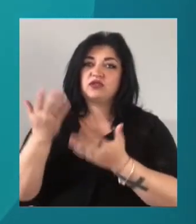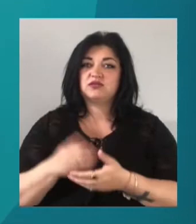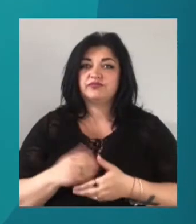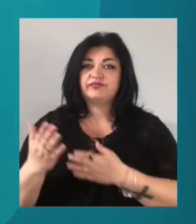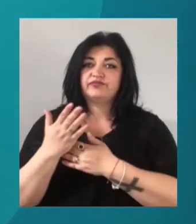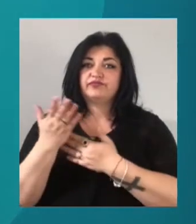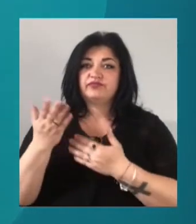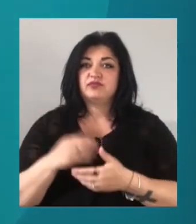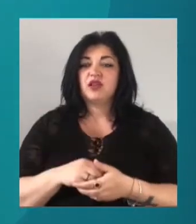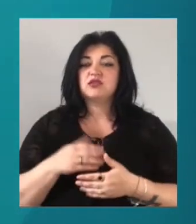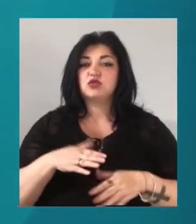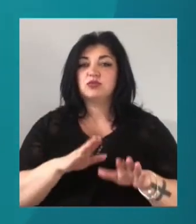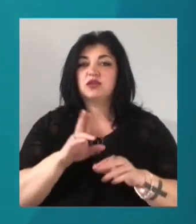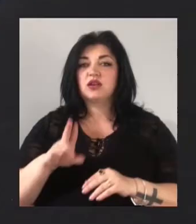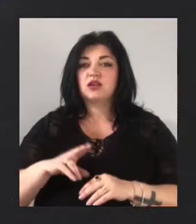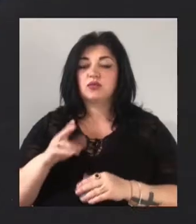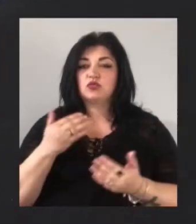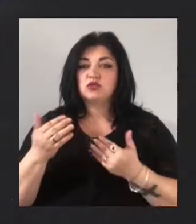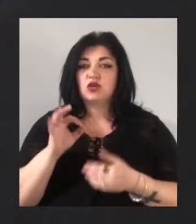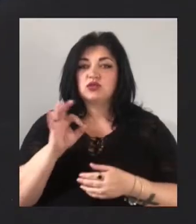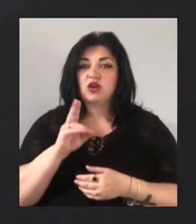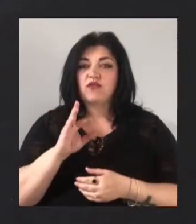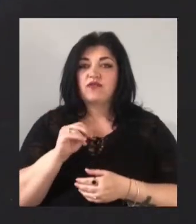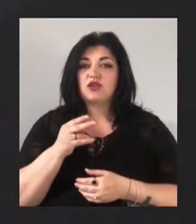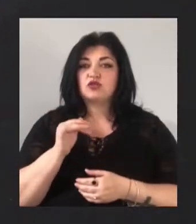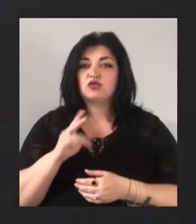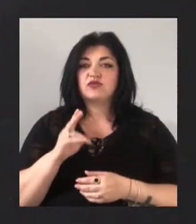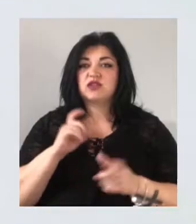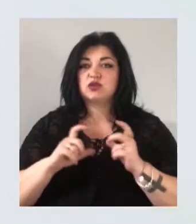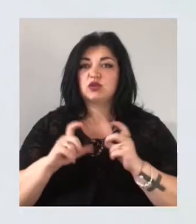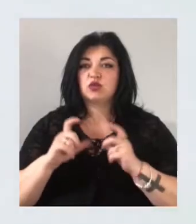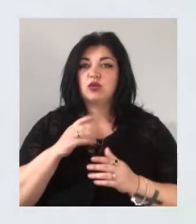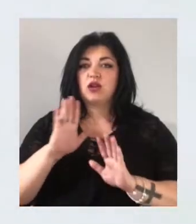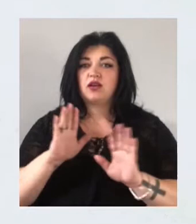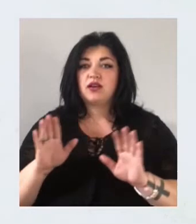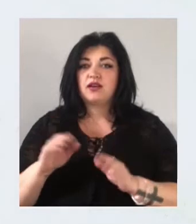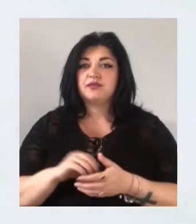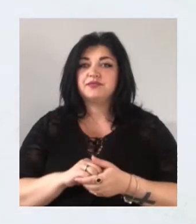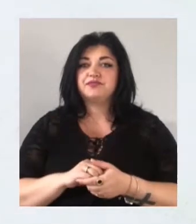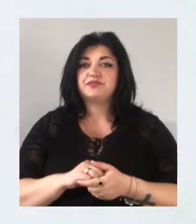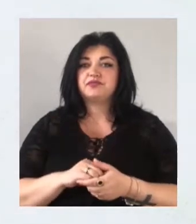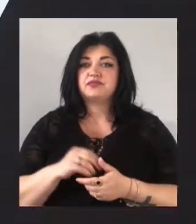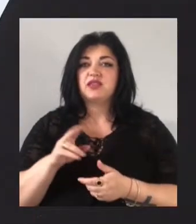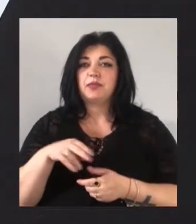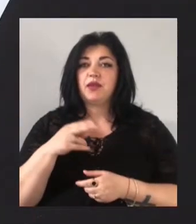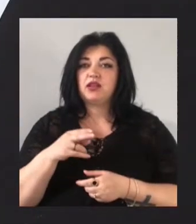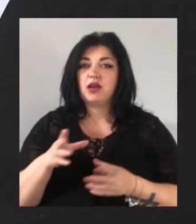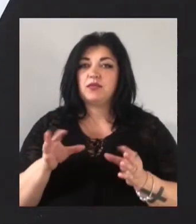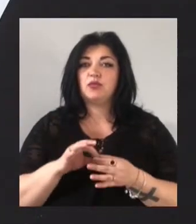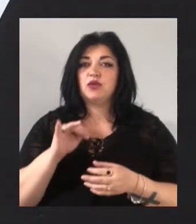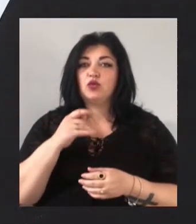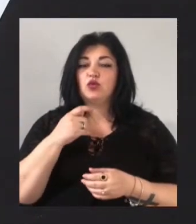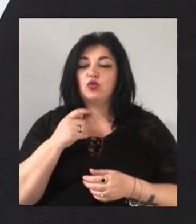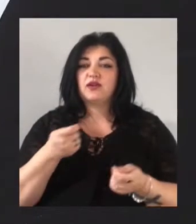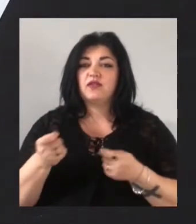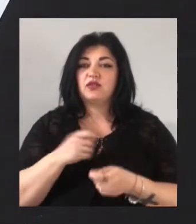зазначила заступниця директора музею Олександра Ковальчук, згідно із статутом галереї, узгоджувати з галузевим департаментом та управлінням Одеської обласної